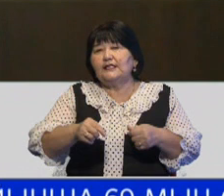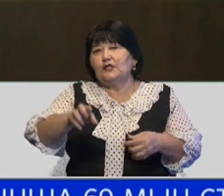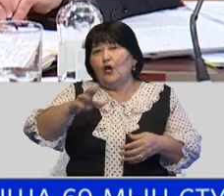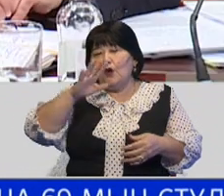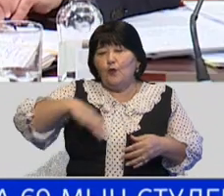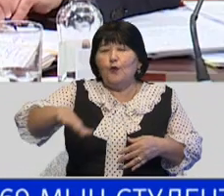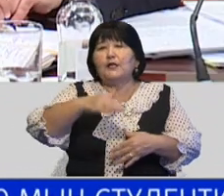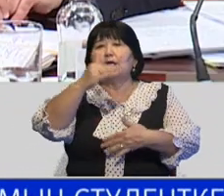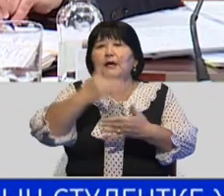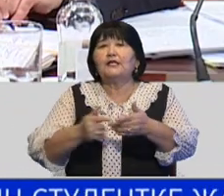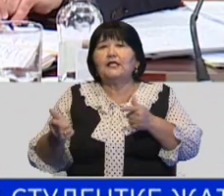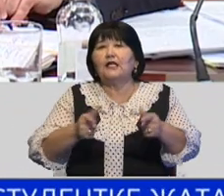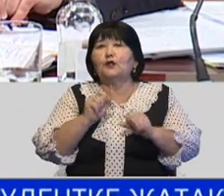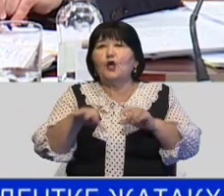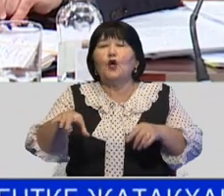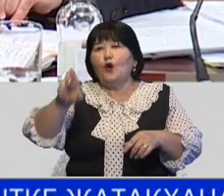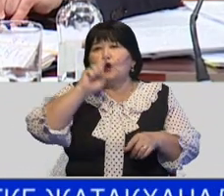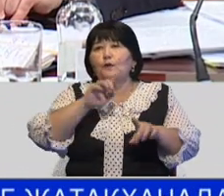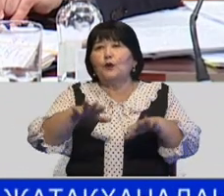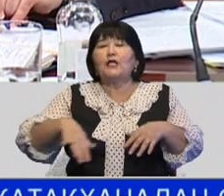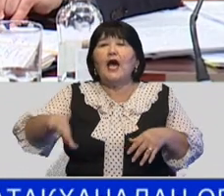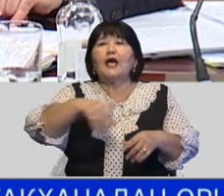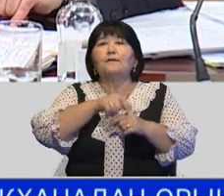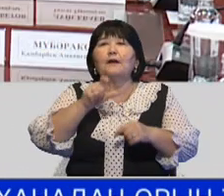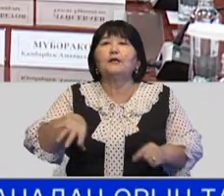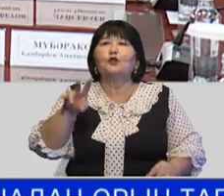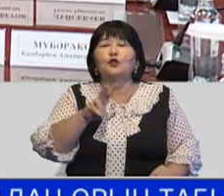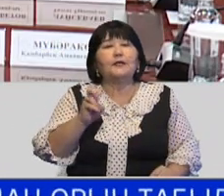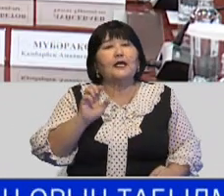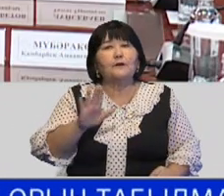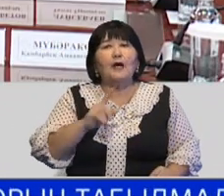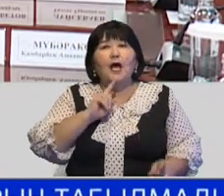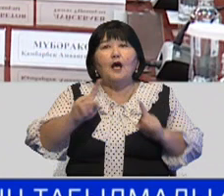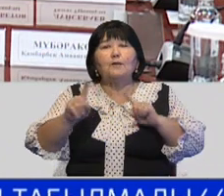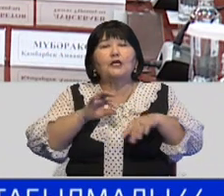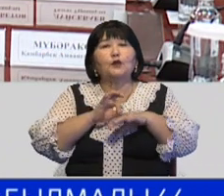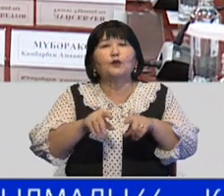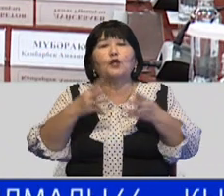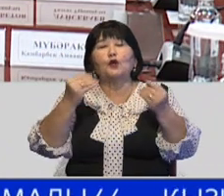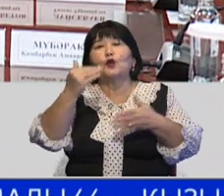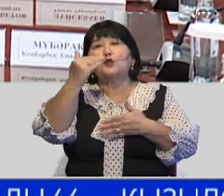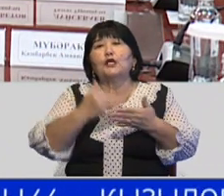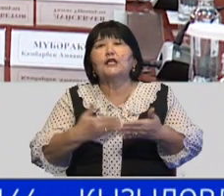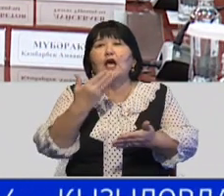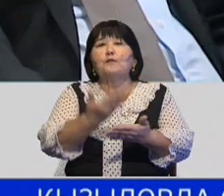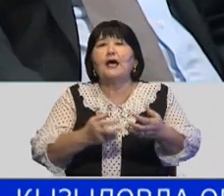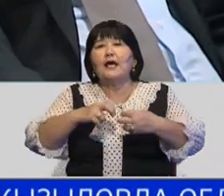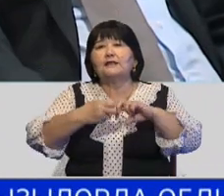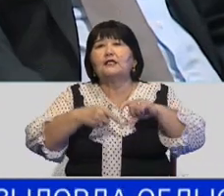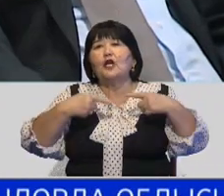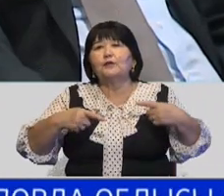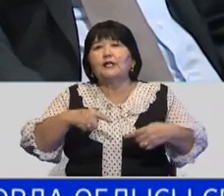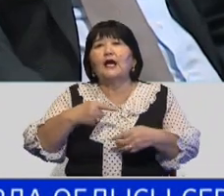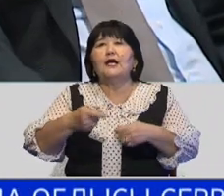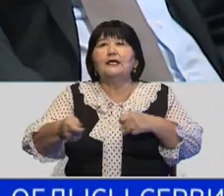бағдарламасын әзірлеуді тапсырды. Үкімет отырысынан соң аймақ басшысы Нұрлыбек Нәлібаев мәжіліс өткізіп, күн тәртібіндегі мәселелер бойынша бірқатар